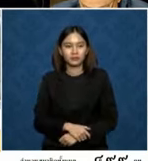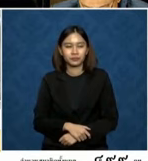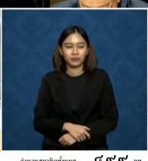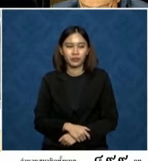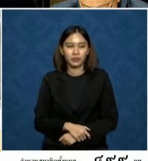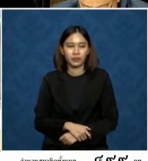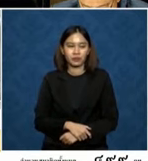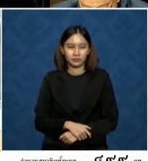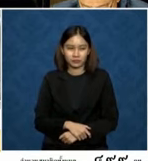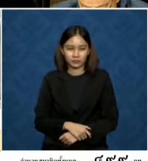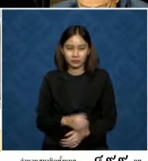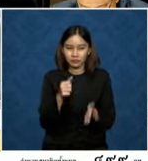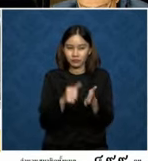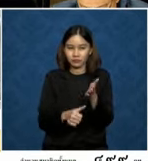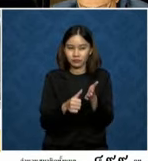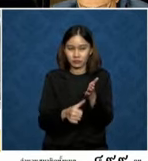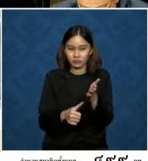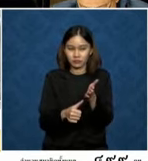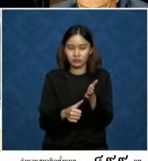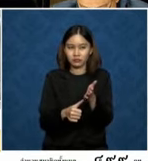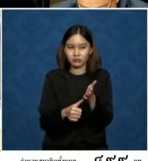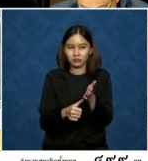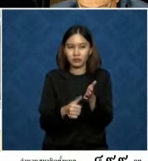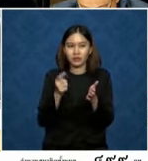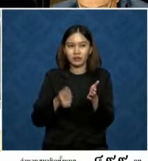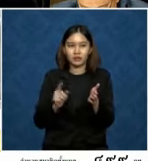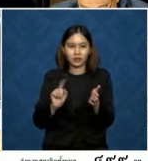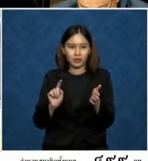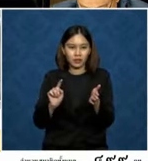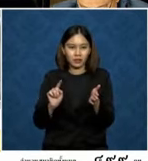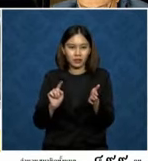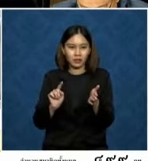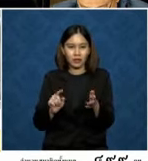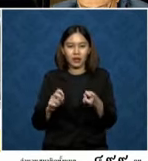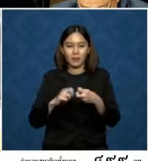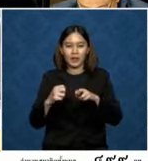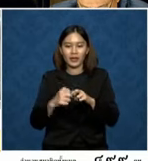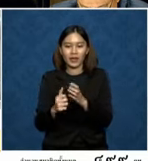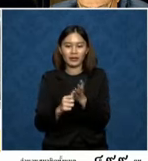การใช้หนี้ซึ่งจริงๆแล้วการแก้หนี้น